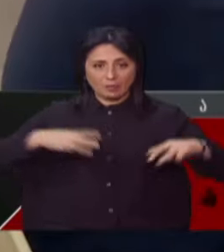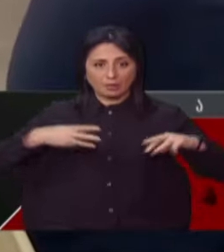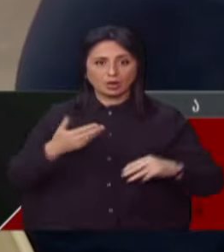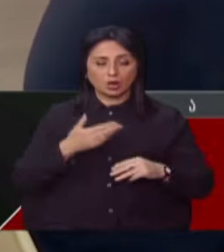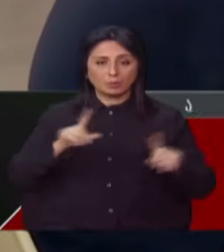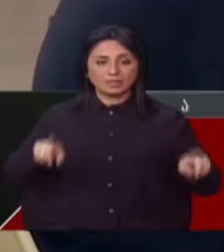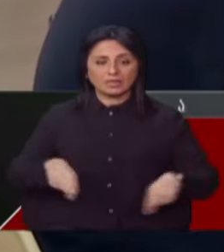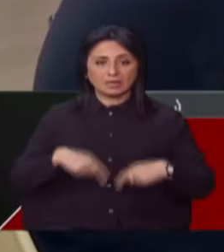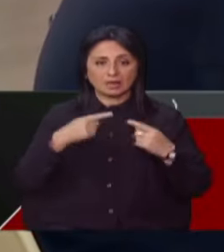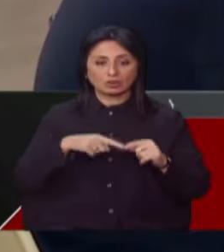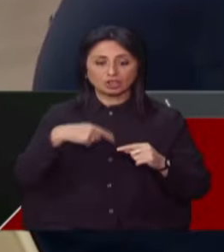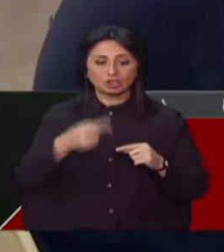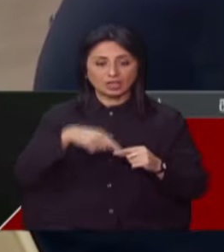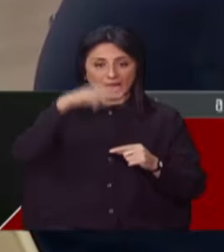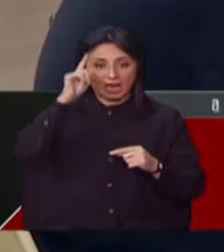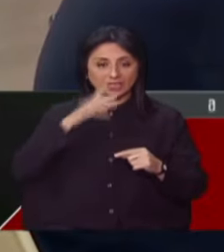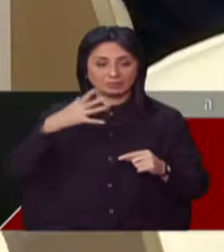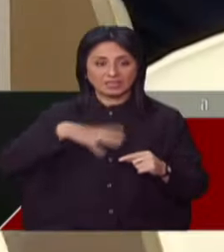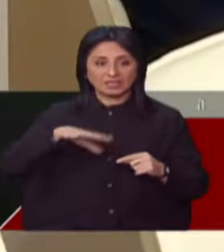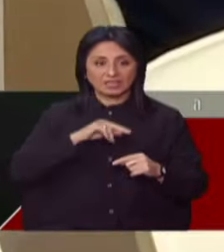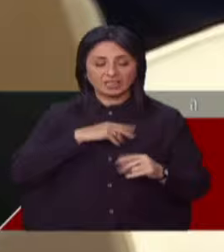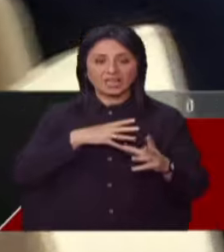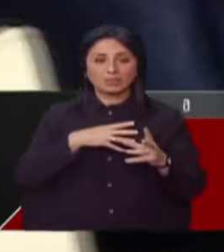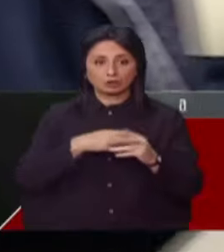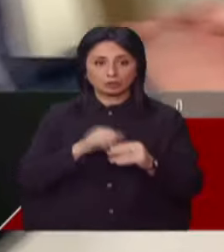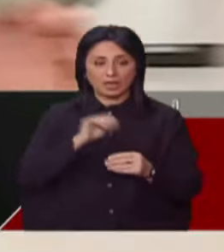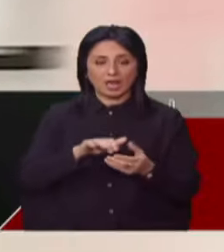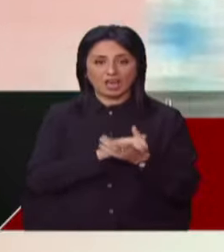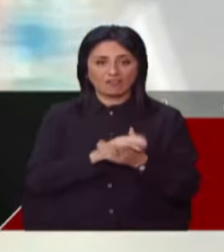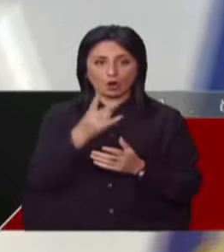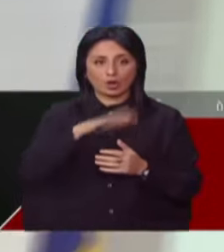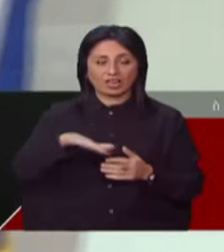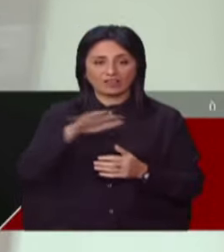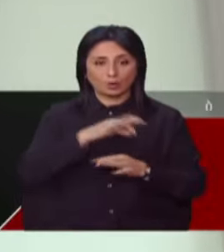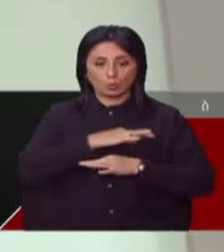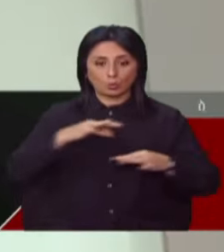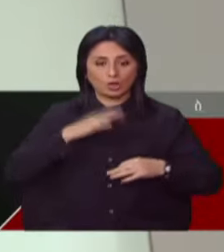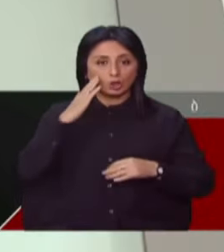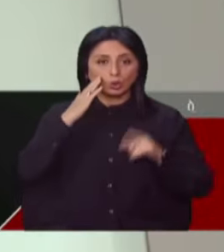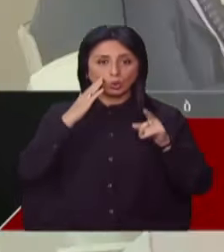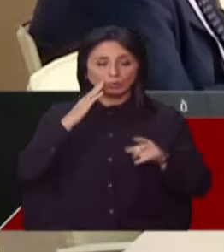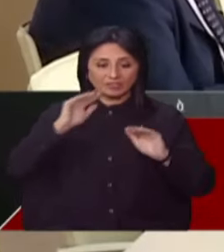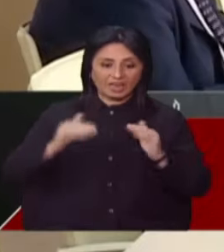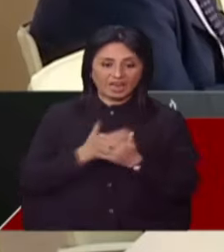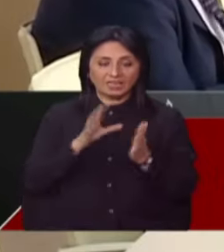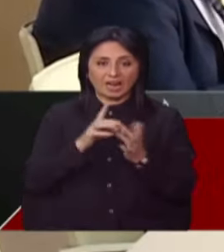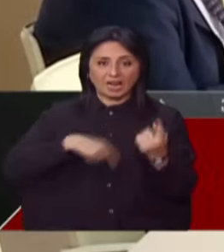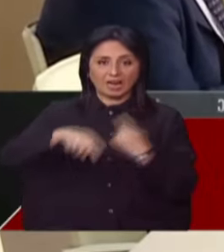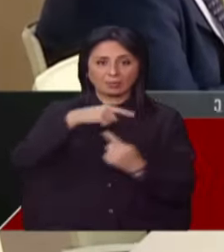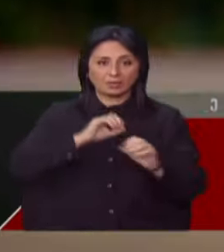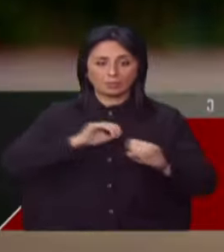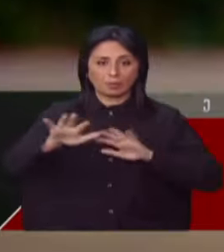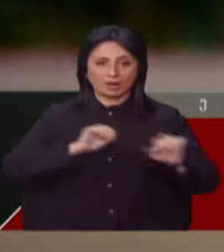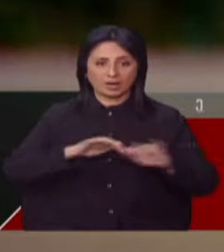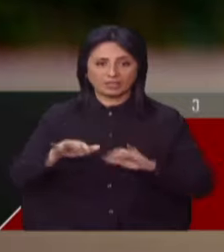და რომლის განხორციელების შემდეგ აზერბაიჯანს საქართველოს თანამშრომლობით ევროკავშირის ორი ქვეყანა, უნგრეთი და რუმინეთი, განახლებადი ენერგიით